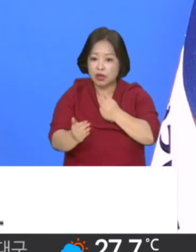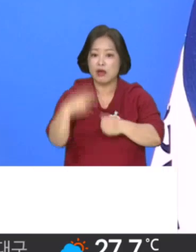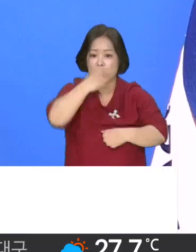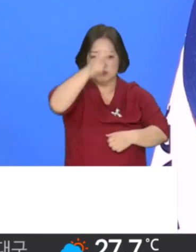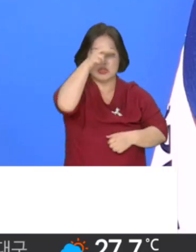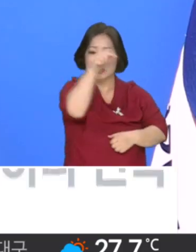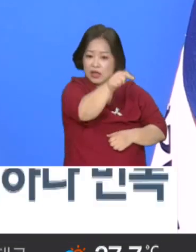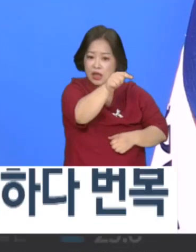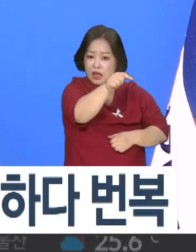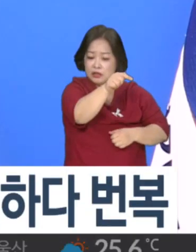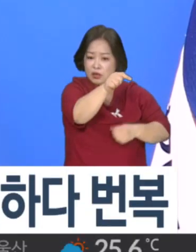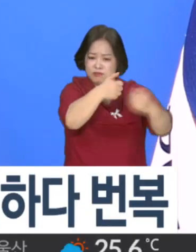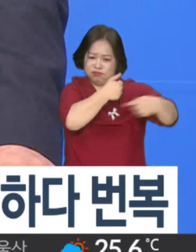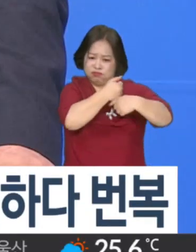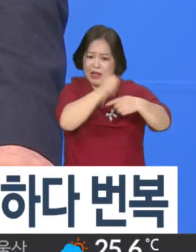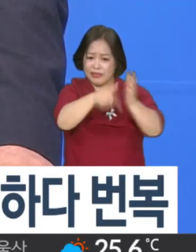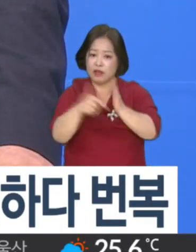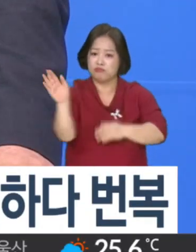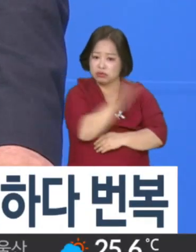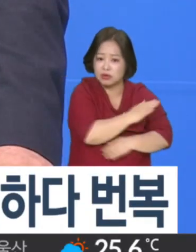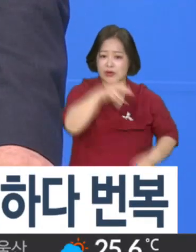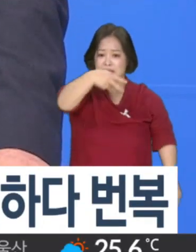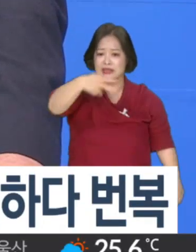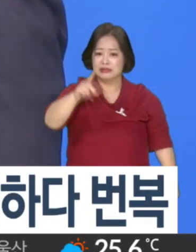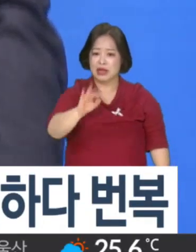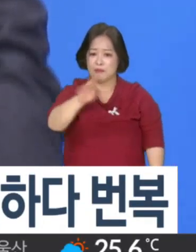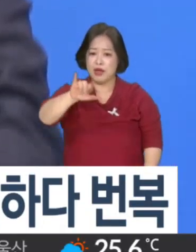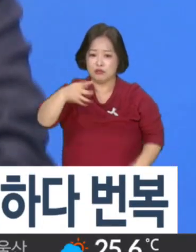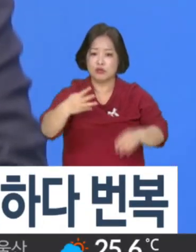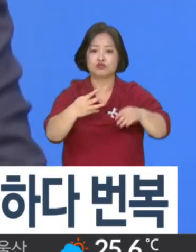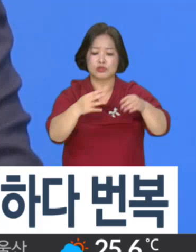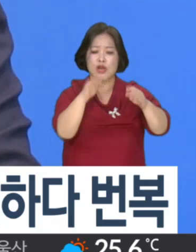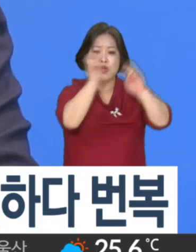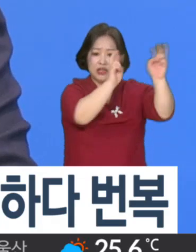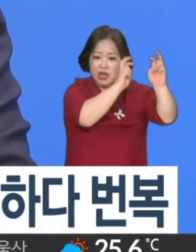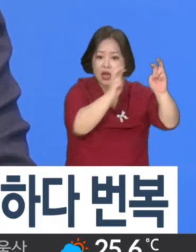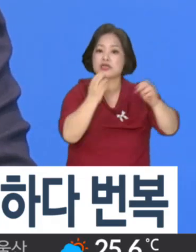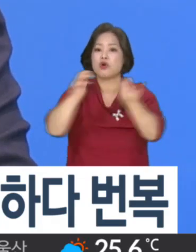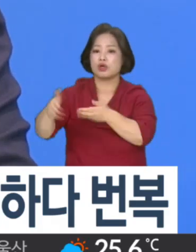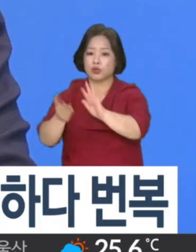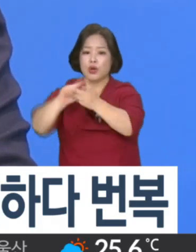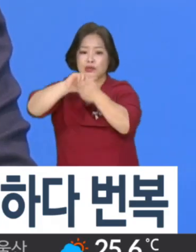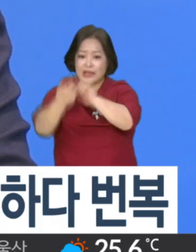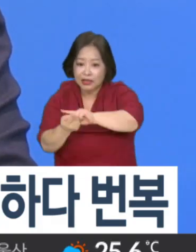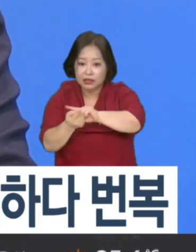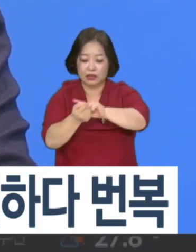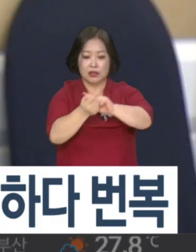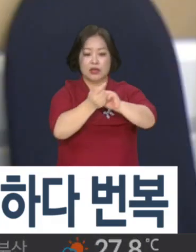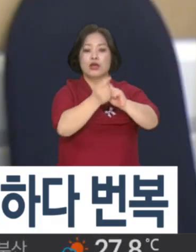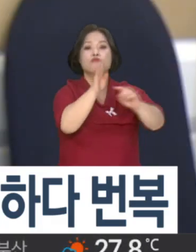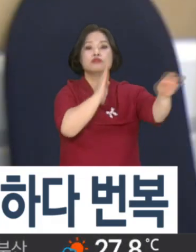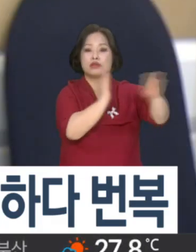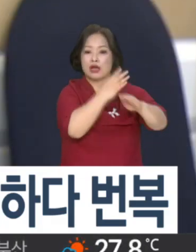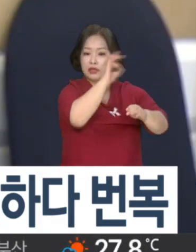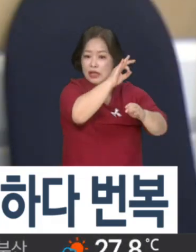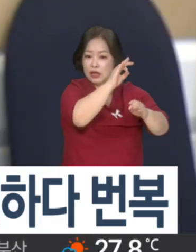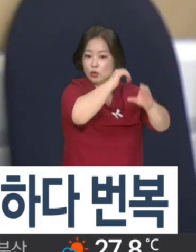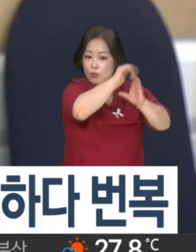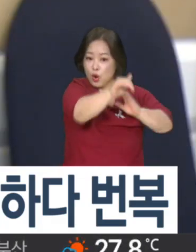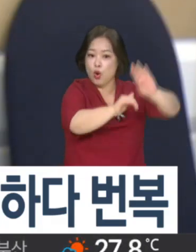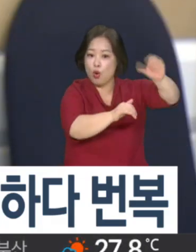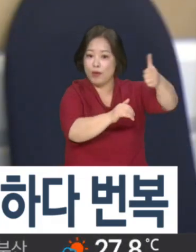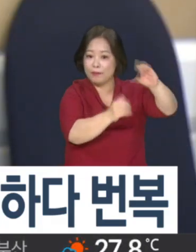검찰 수사 직후부터 이전 부지산 쌍방울그룹이 경기도 대신 북한의 스마트팜 사업비 500만 달러와